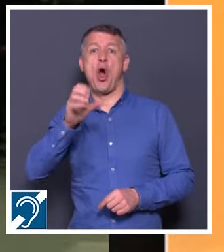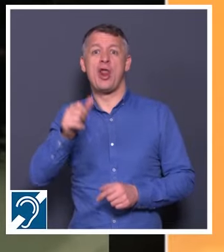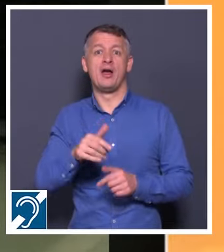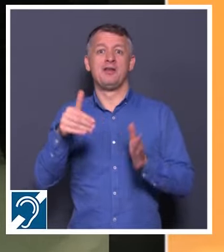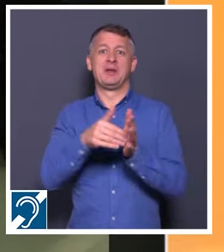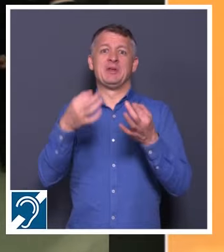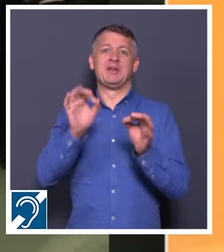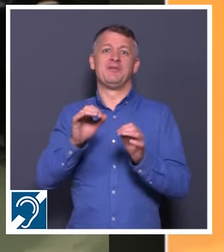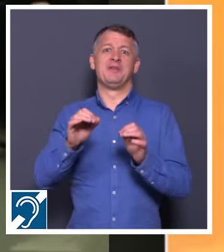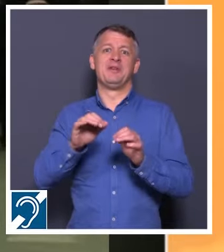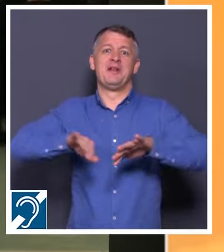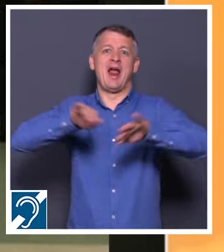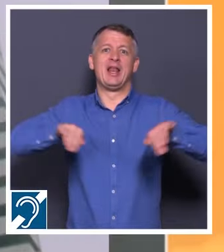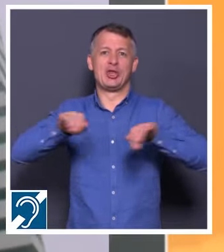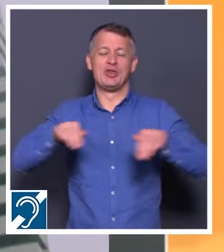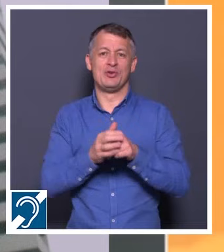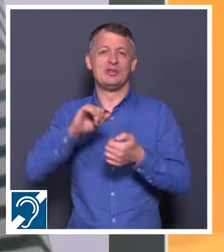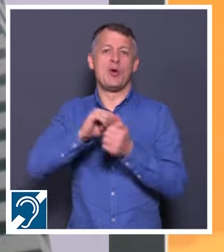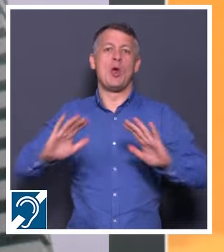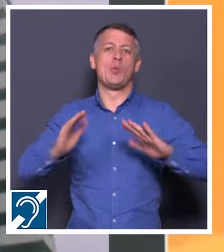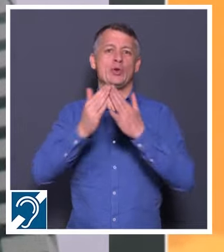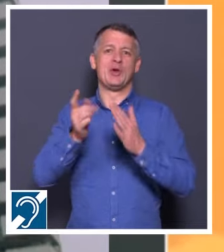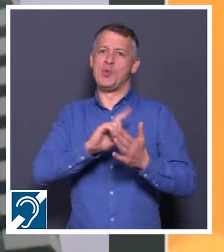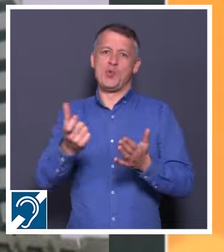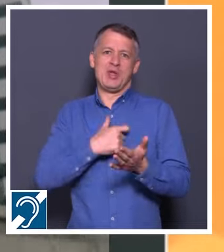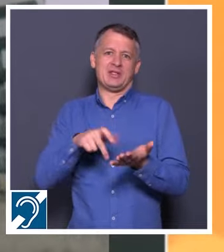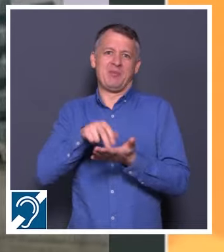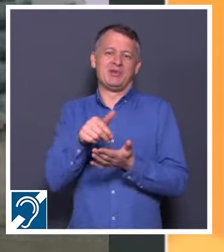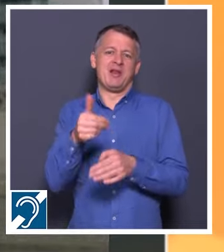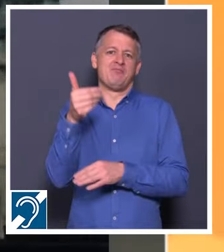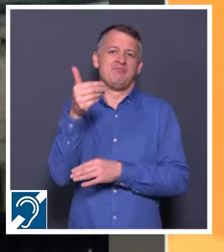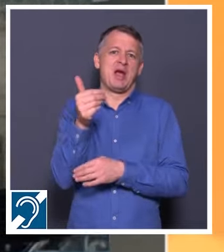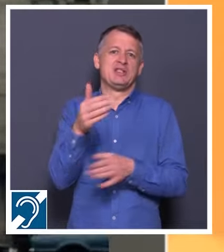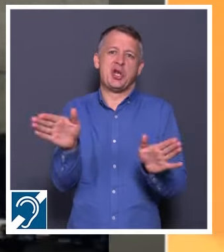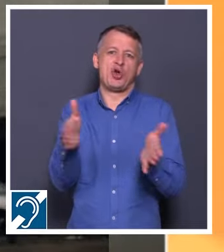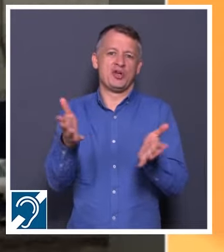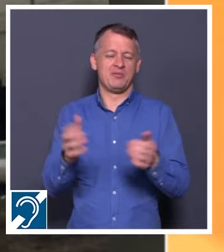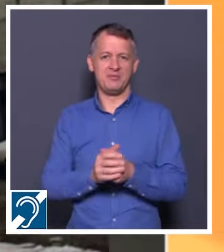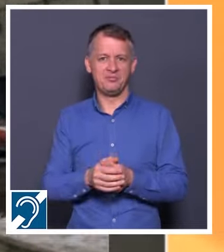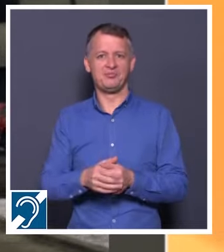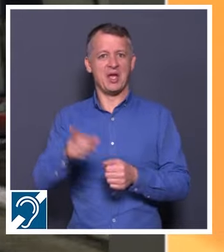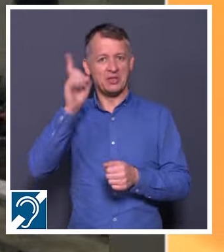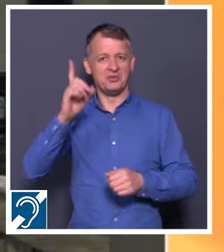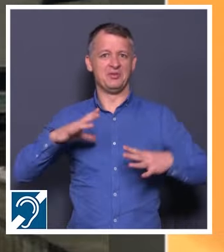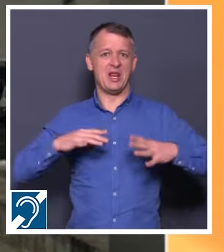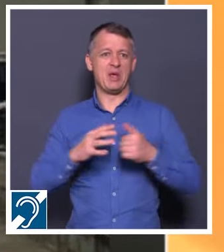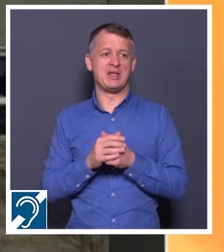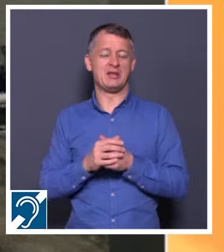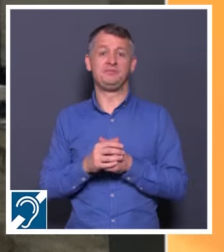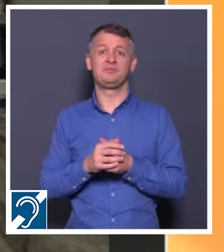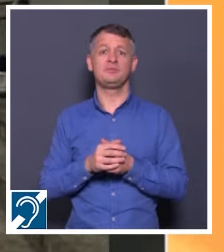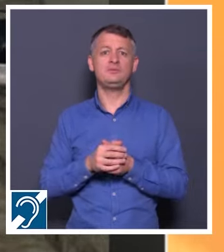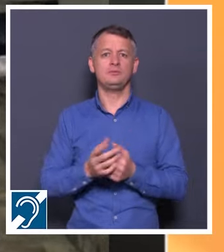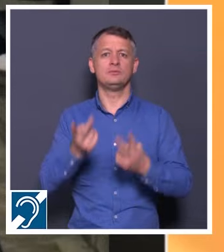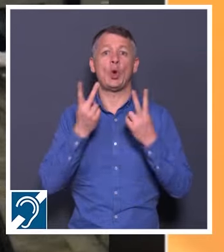pe litoral sau la munte undeva, că nu te duceai să o iei oricând de la alimentară. Și, evident, libertatea contează